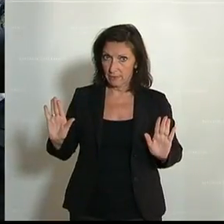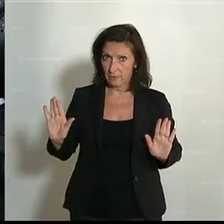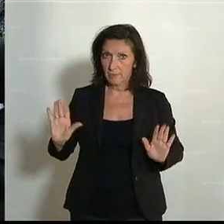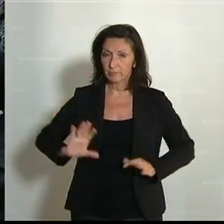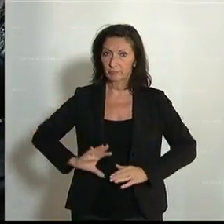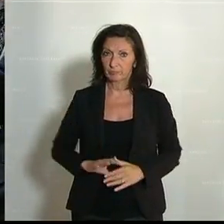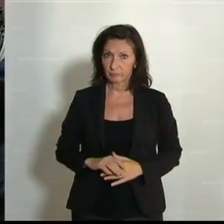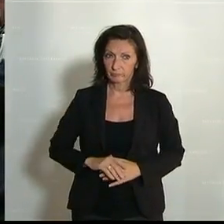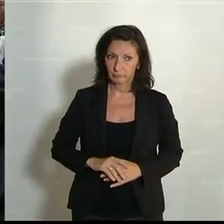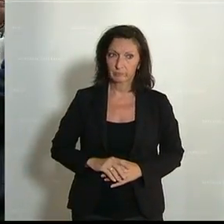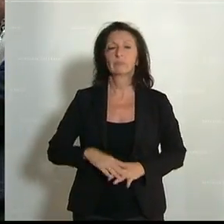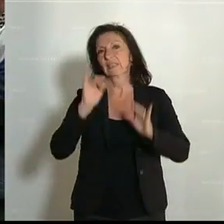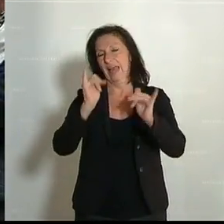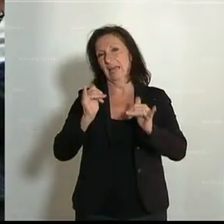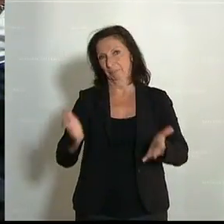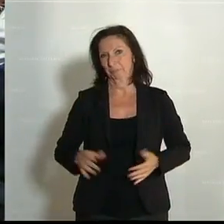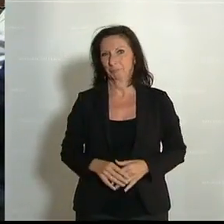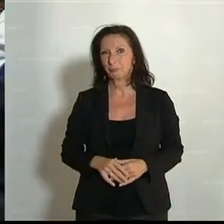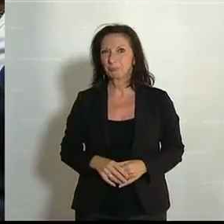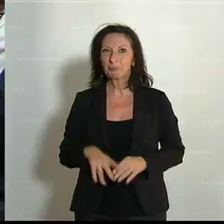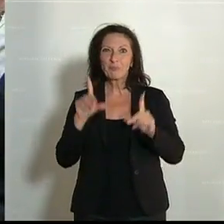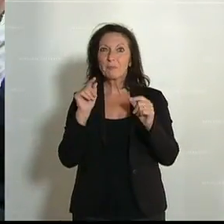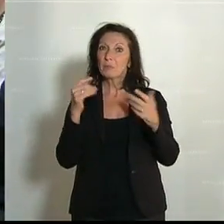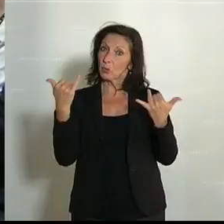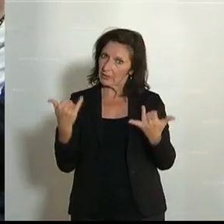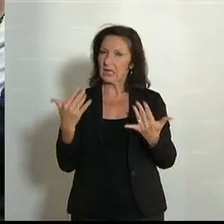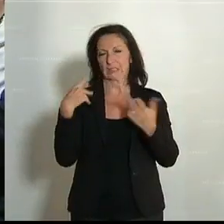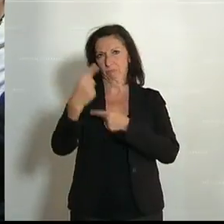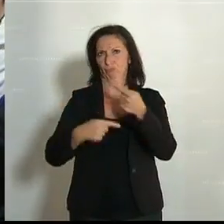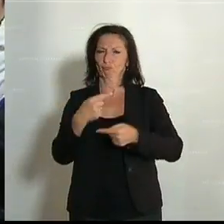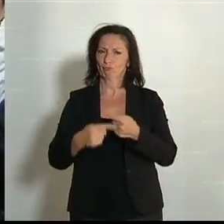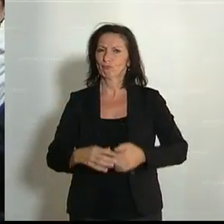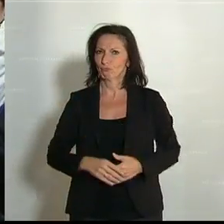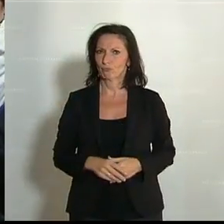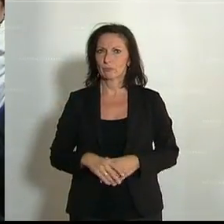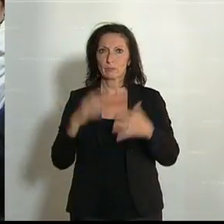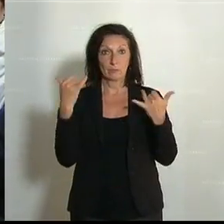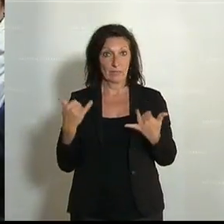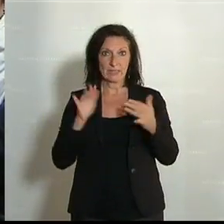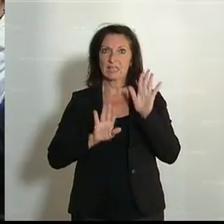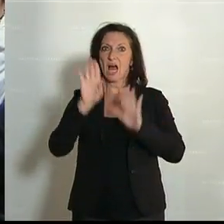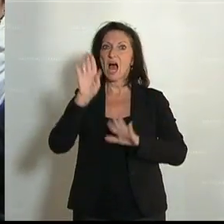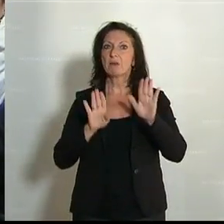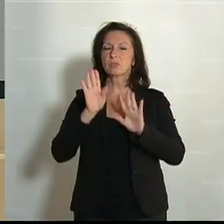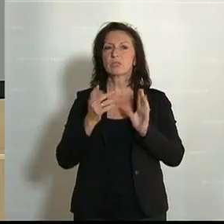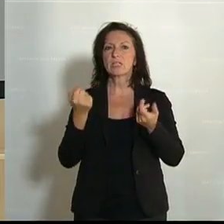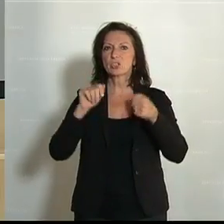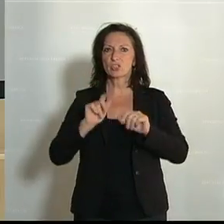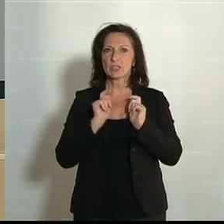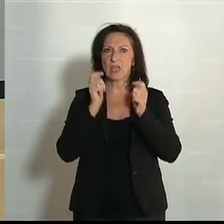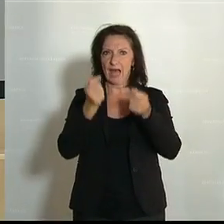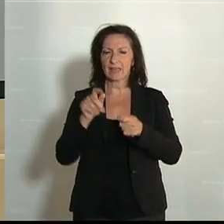können ja gut dann gehen wir auch so vor wir gelangen zur abstimmung über den entschließungsantrag